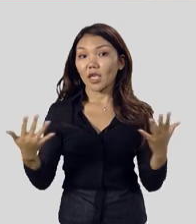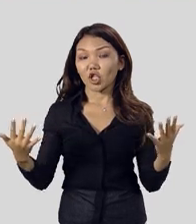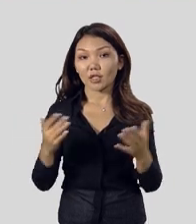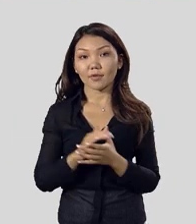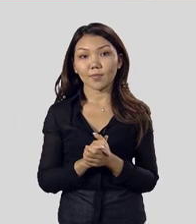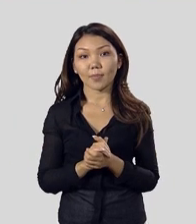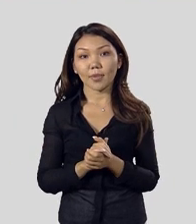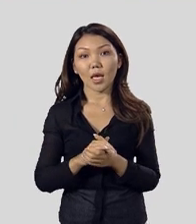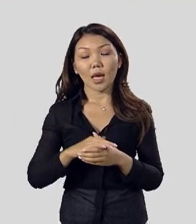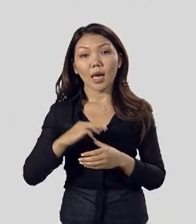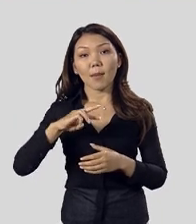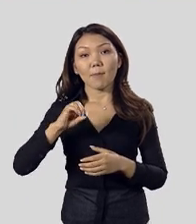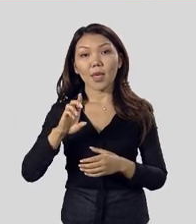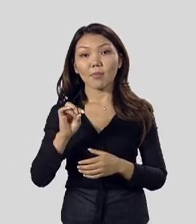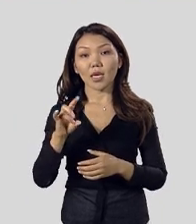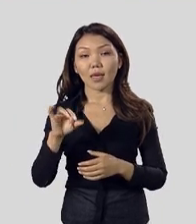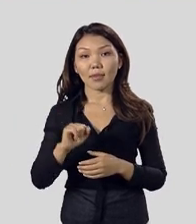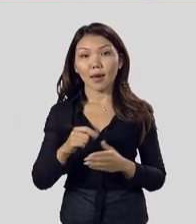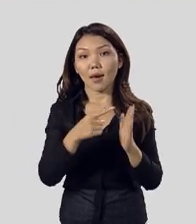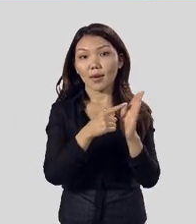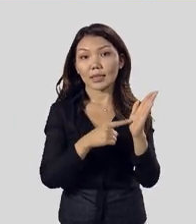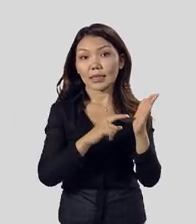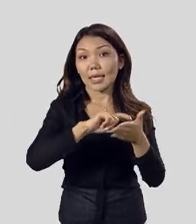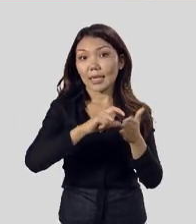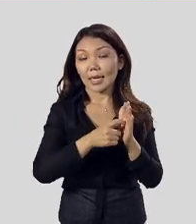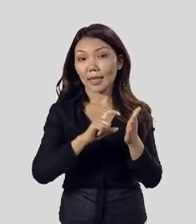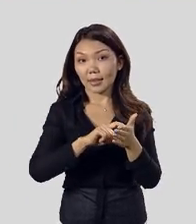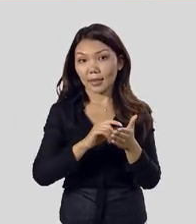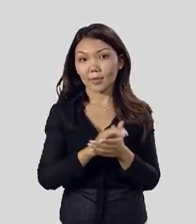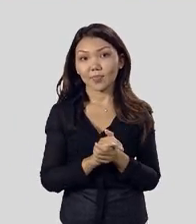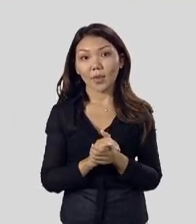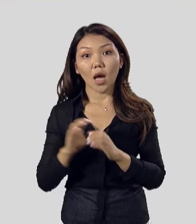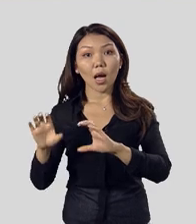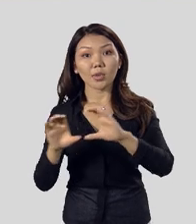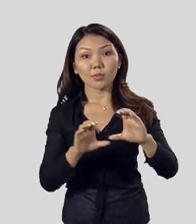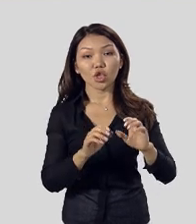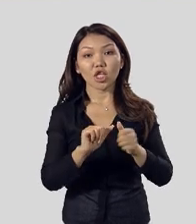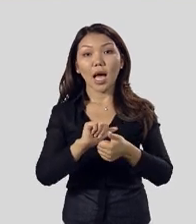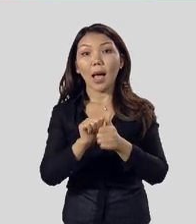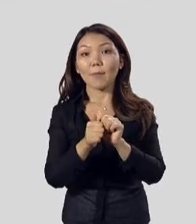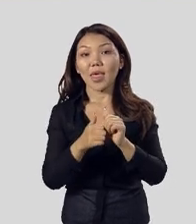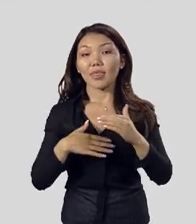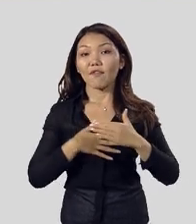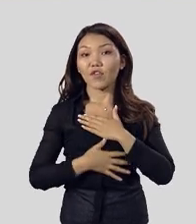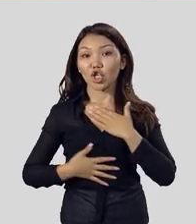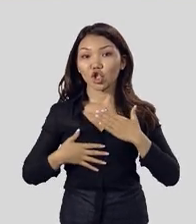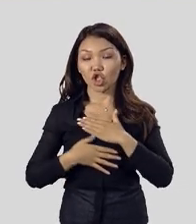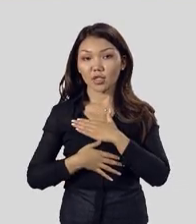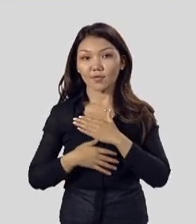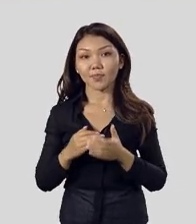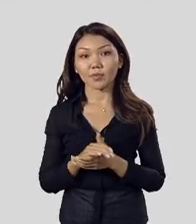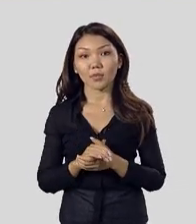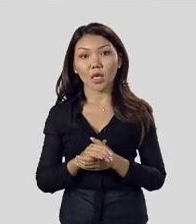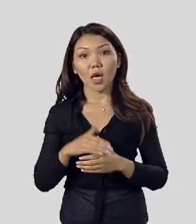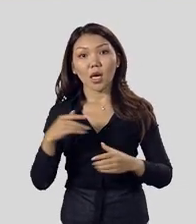разделяет клетки между собой обеспечивает обмен веществ между цитоплазмой и внешней